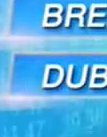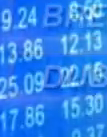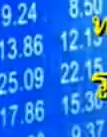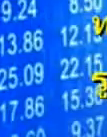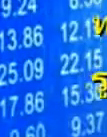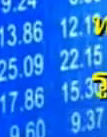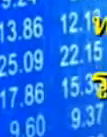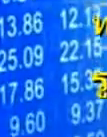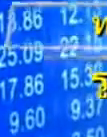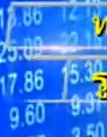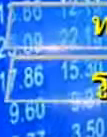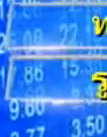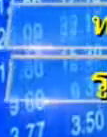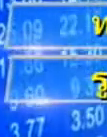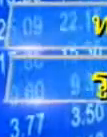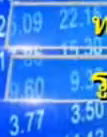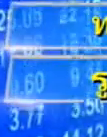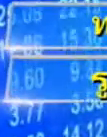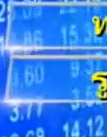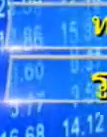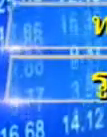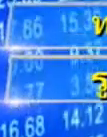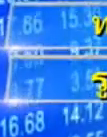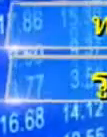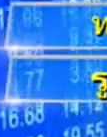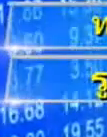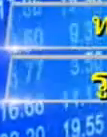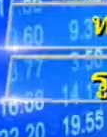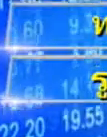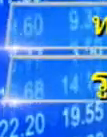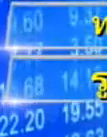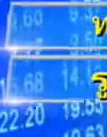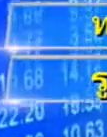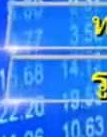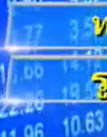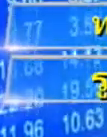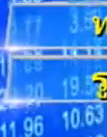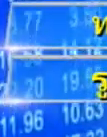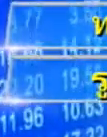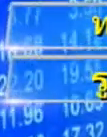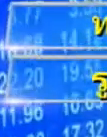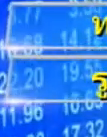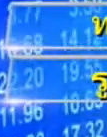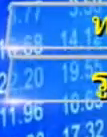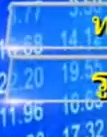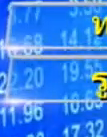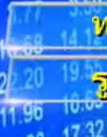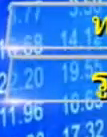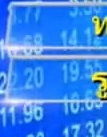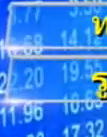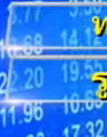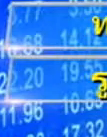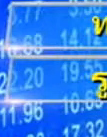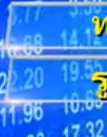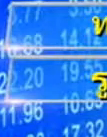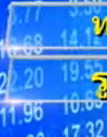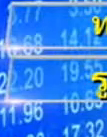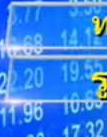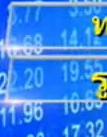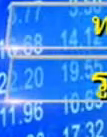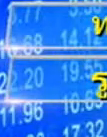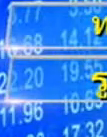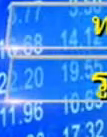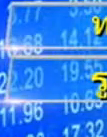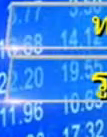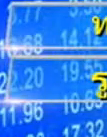ศนะคะช่วงเช้าบวกขึ้นมาได้50บาทต่อบาททองคำทองคำแท่งรับซื้อคืนอยู่ที่บาทละ 19,050 บาทข